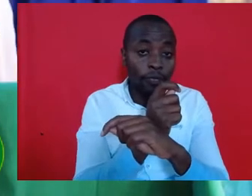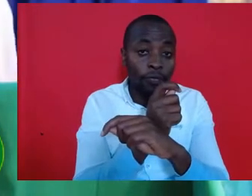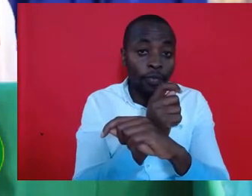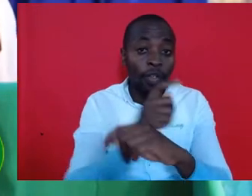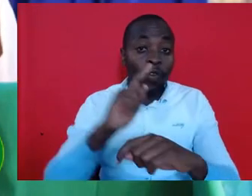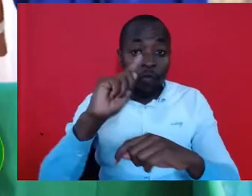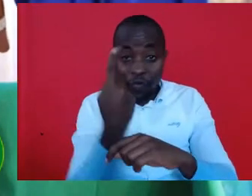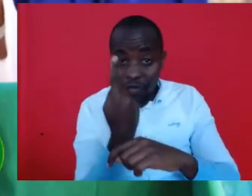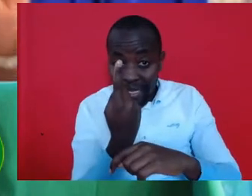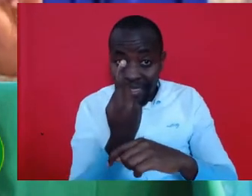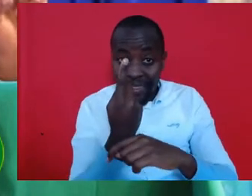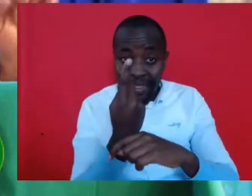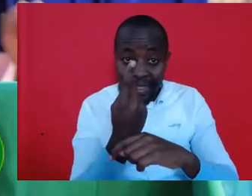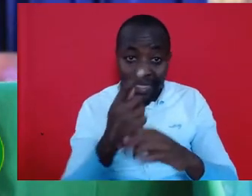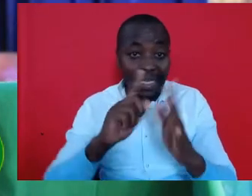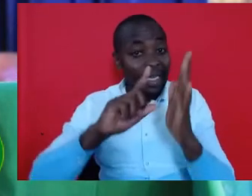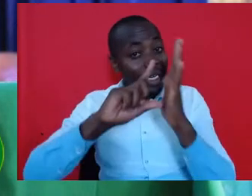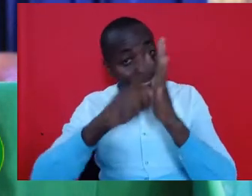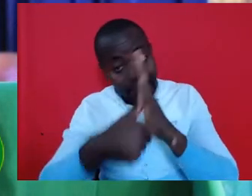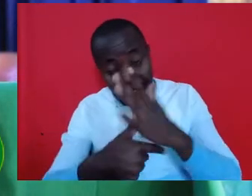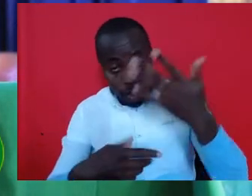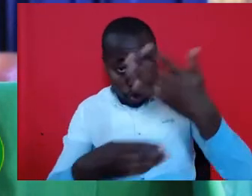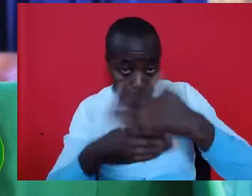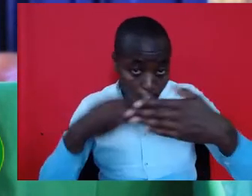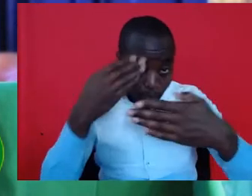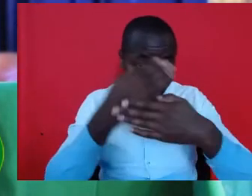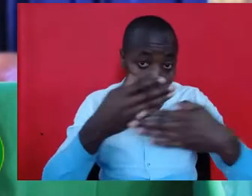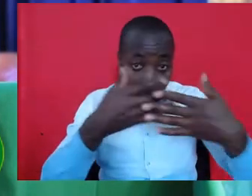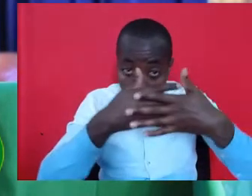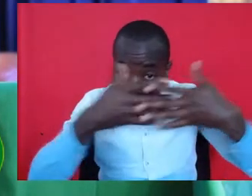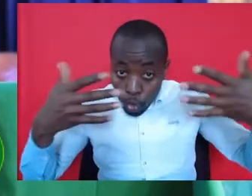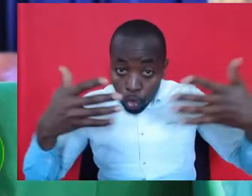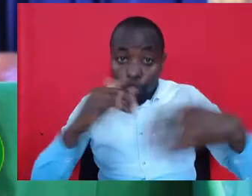halafu walijenge kuta za Yerusalemu.